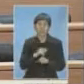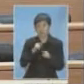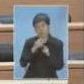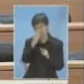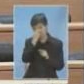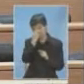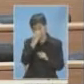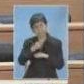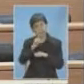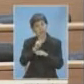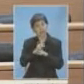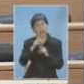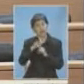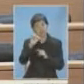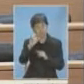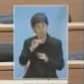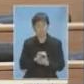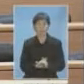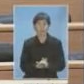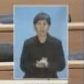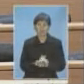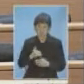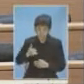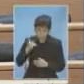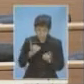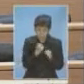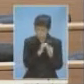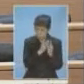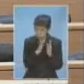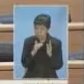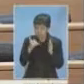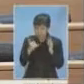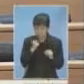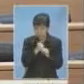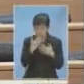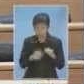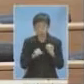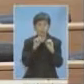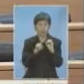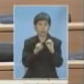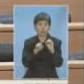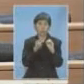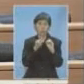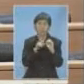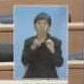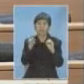ทรเวชท่านประธานชัยชิดชอบขออนุญาตเอ่ยนามเดินทางมาจนถึงวันนี้ครับได้ไปแล้ว